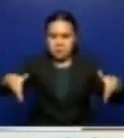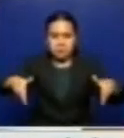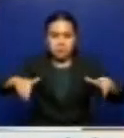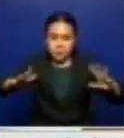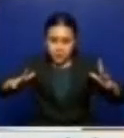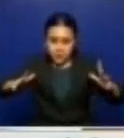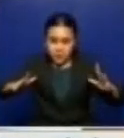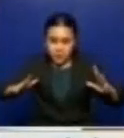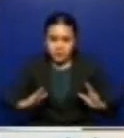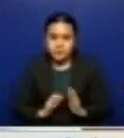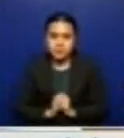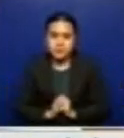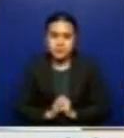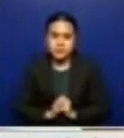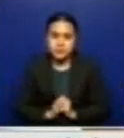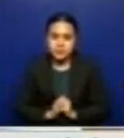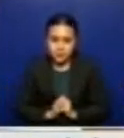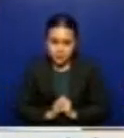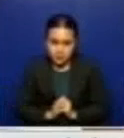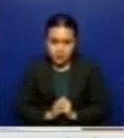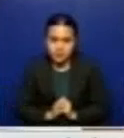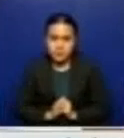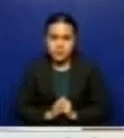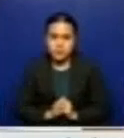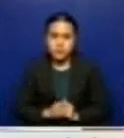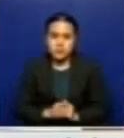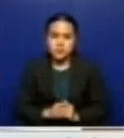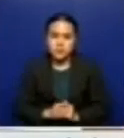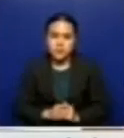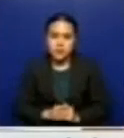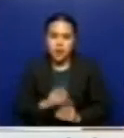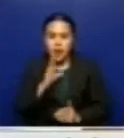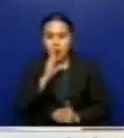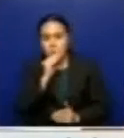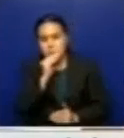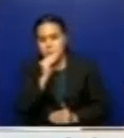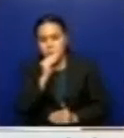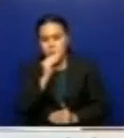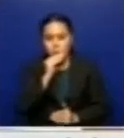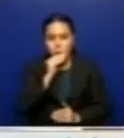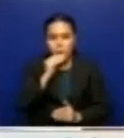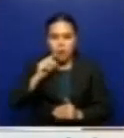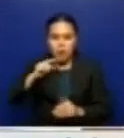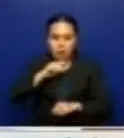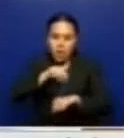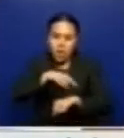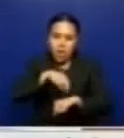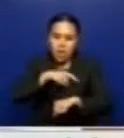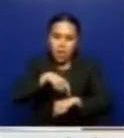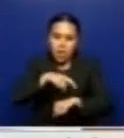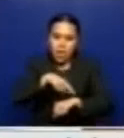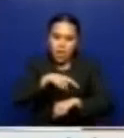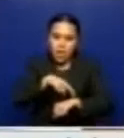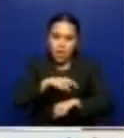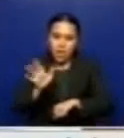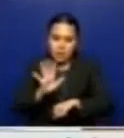านประธานด้วยความเคารพด้วยความเกรงใจท่านประธานไม่อยากจะกล่าวมากกว่านี้เพราะด้วยความเคารพท่านประธานที่เค